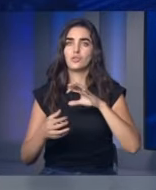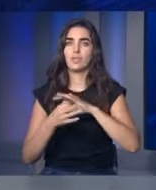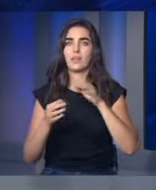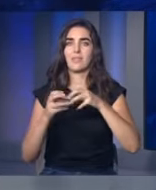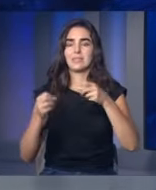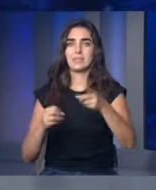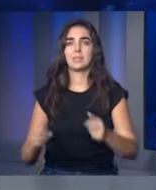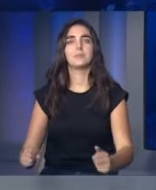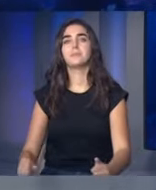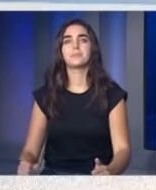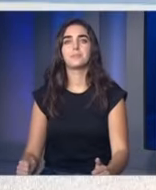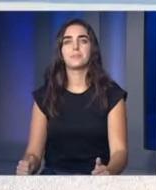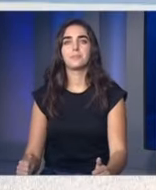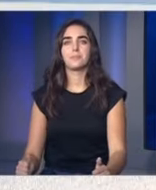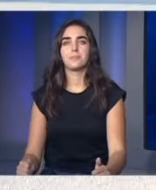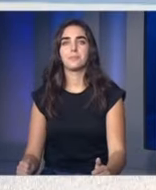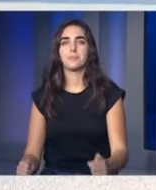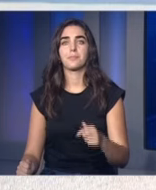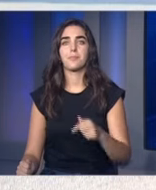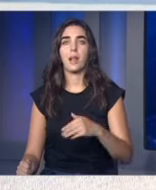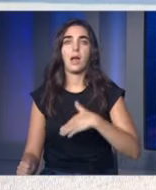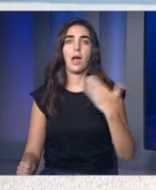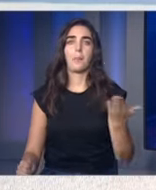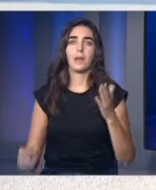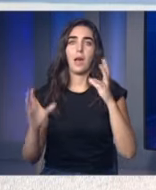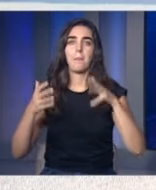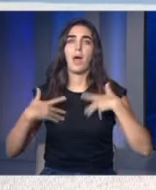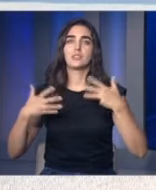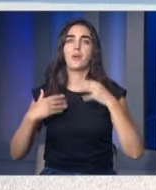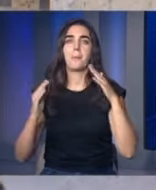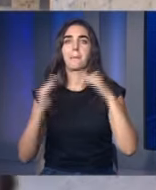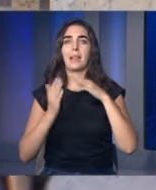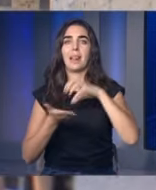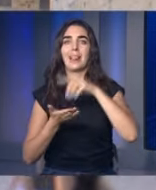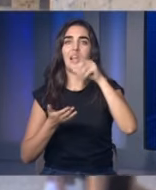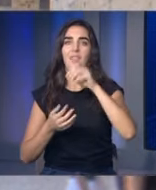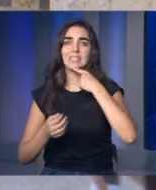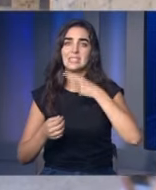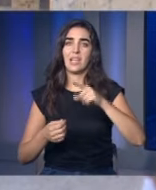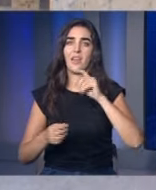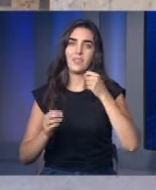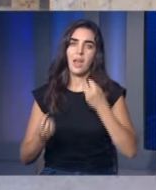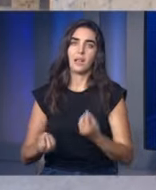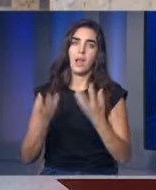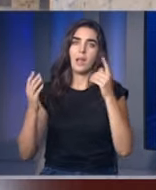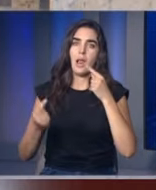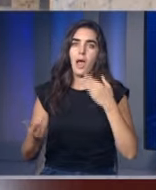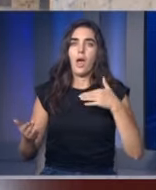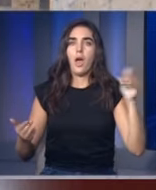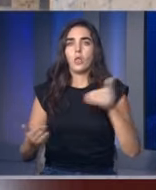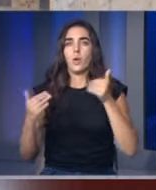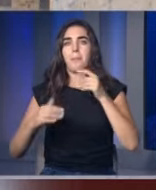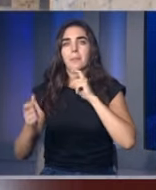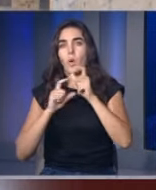الأشقر. غابت أمسية مهرجانات بيت الدين الدولية لهذا العام، فافتقدت السياحة إحدى